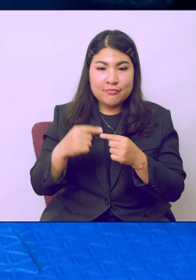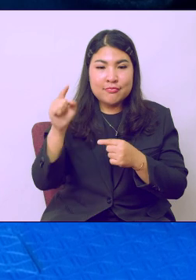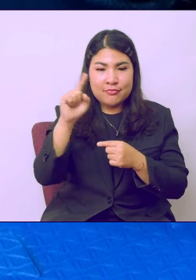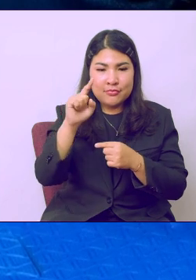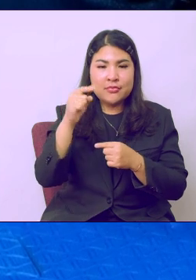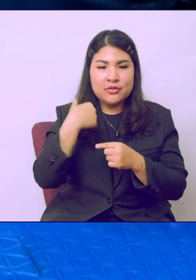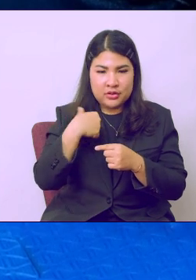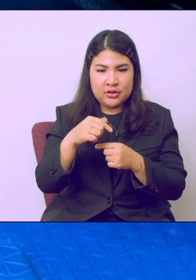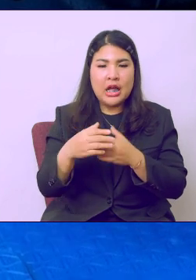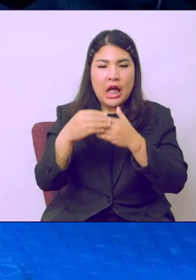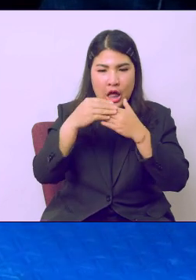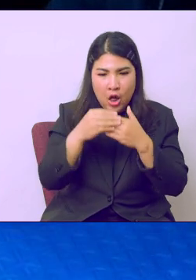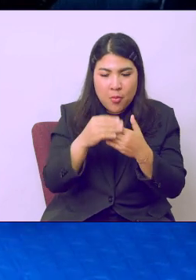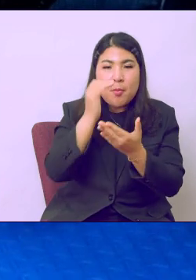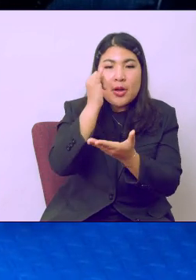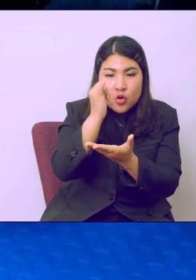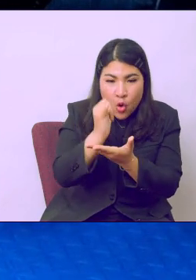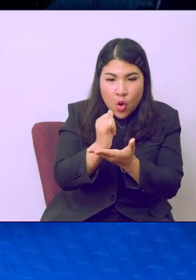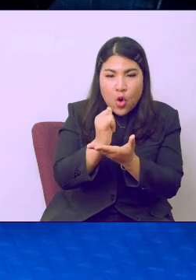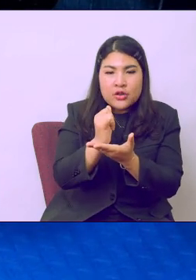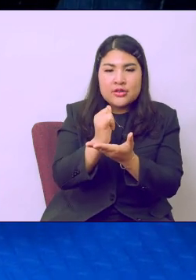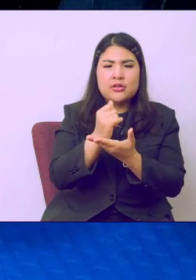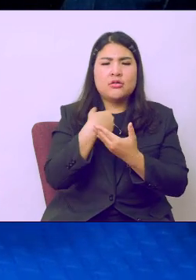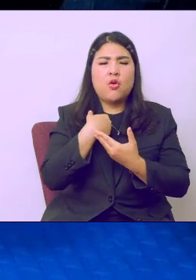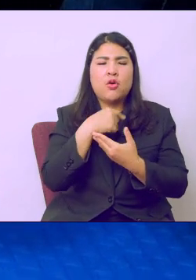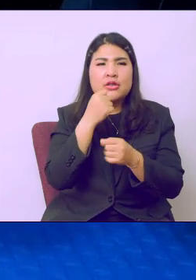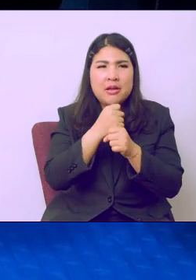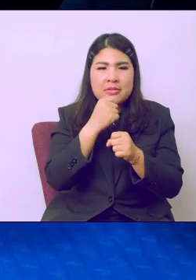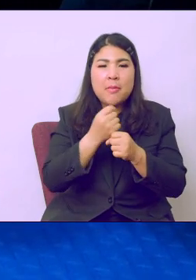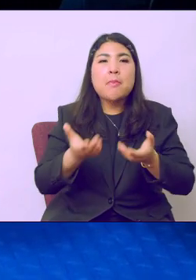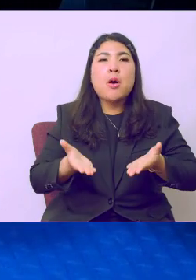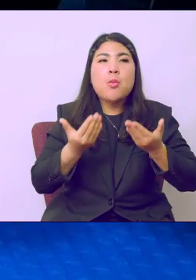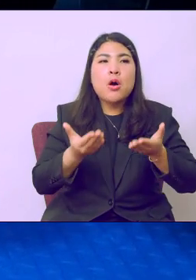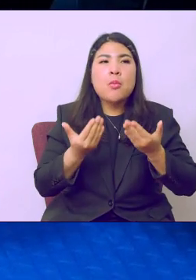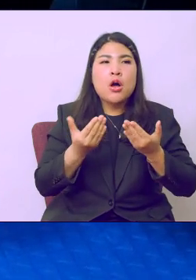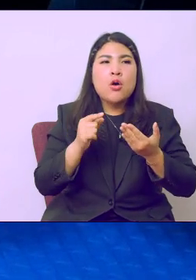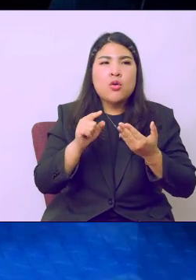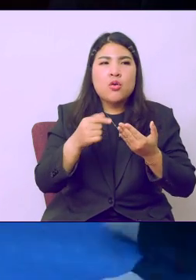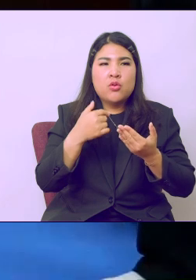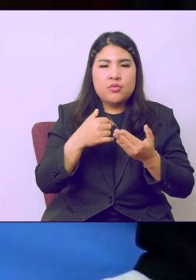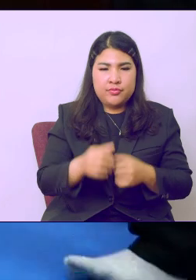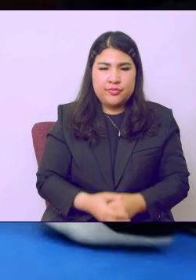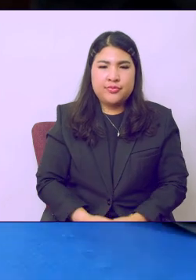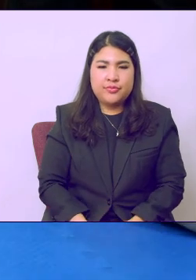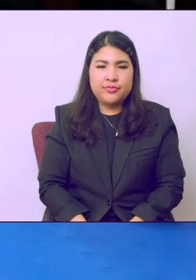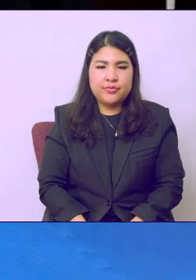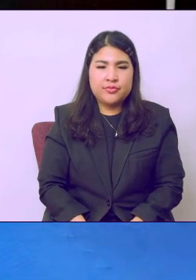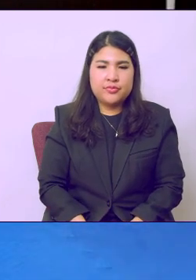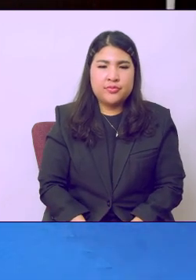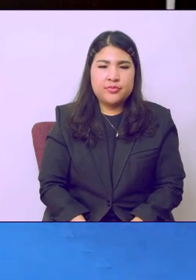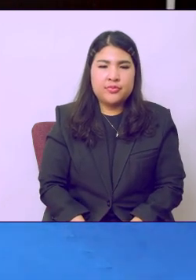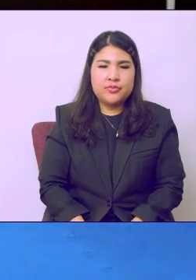นอนนะครับแต่ตอนที่ลงมานอนเนี่ยเราต้องระวังนิดนึงเนาะค่อยๆนะครับพาน้องลงจากรถเข็นอย่างระมัด